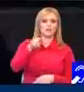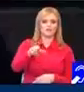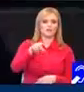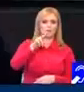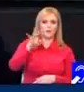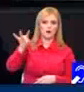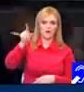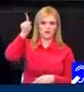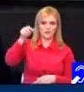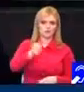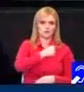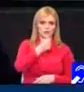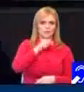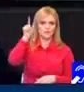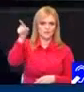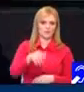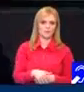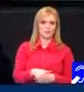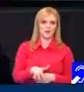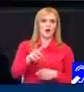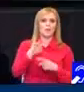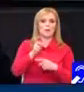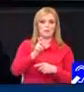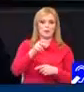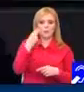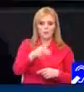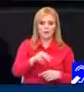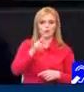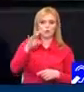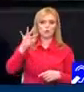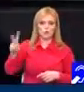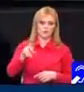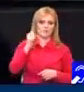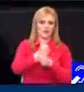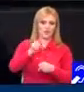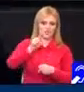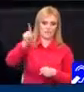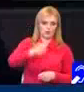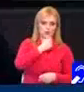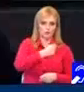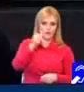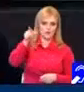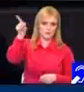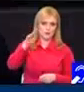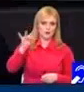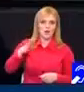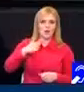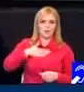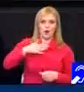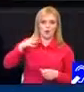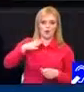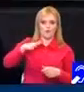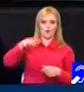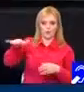transnistreană. Astăzi, în loc să ia atitudine Dodon în privința lor, în privința faptului că în loc să avem drapelul Republicii Moldova, acolo avem un drapel al Federației